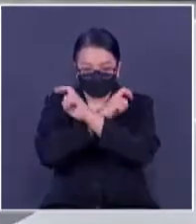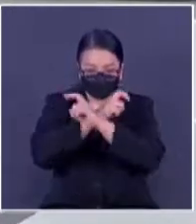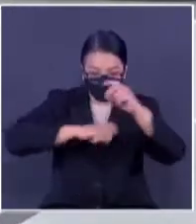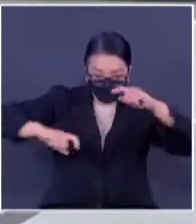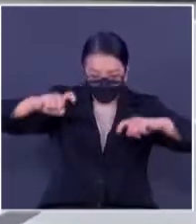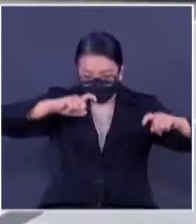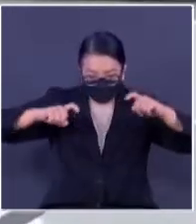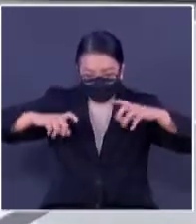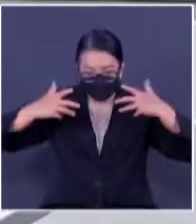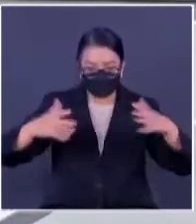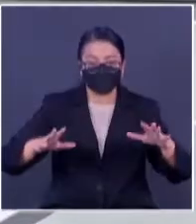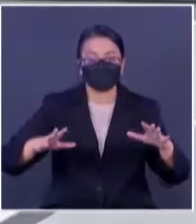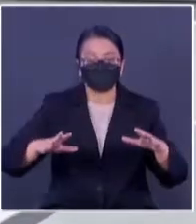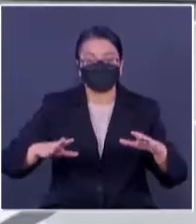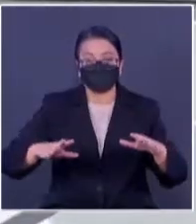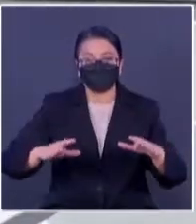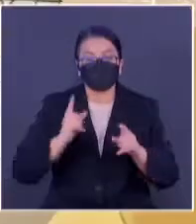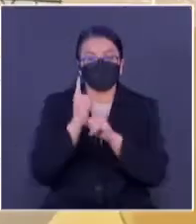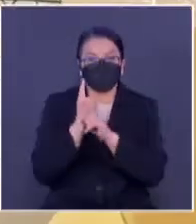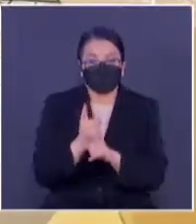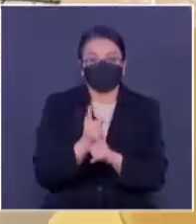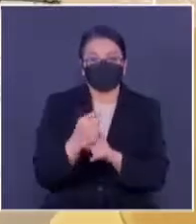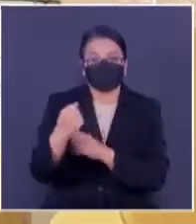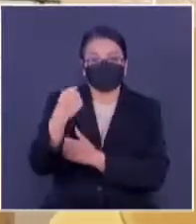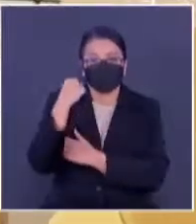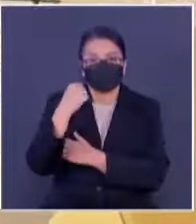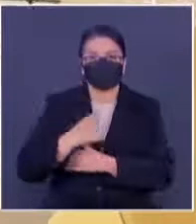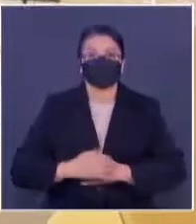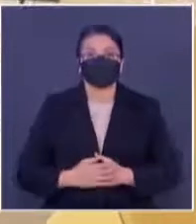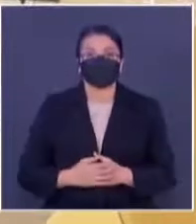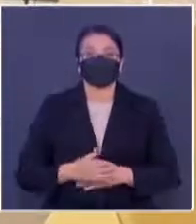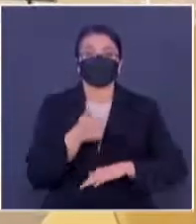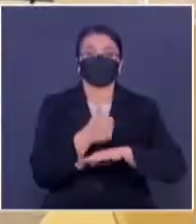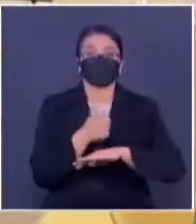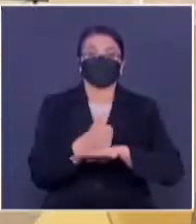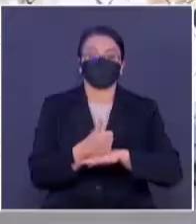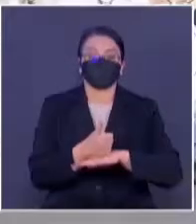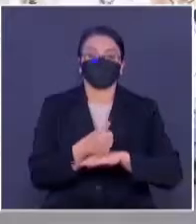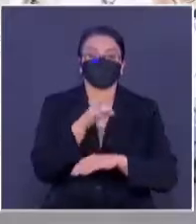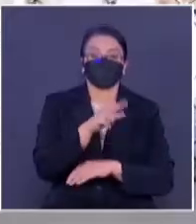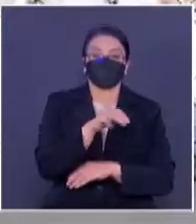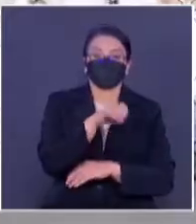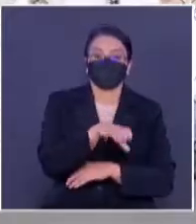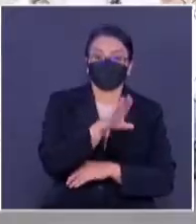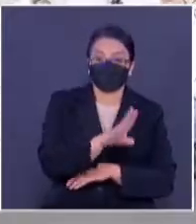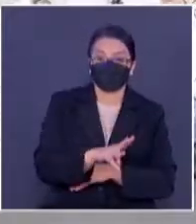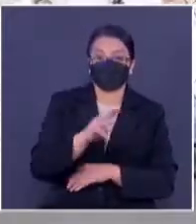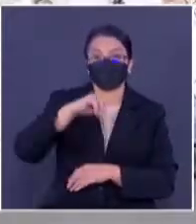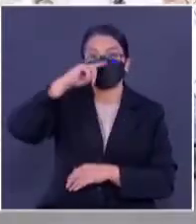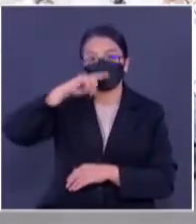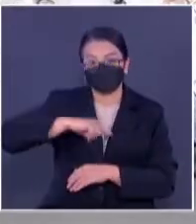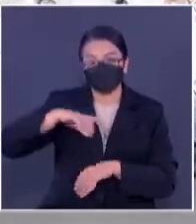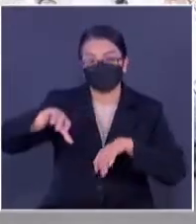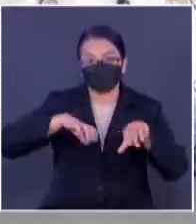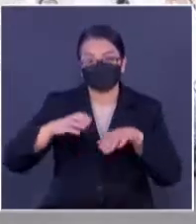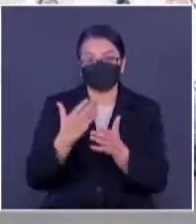องว่าปฏิบัติตามมาตรการครบถ้วนนะฮะทีนี้เนี่ยทางผู้บริหารของโมโนทวินตี้นาย M ไทยและบริษัทในเครือโมโนเน็กซ์นะครับได้จัดสรร